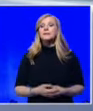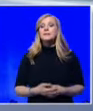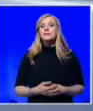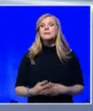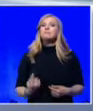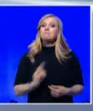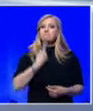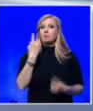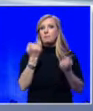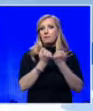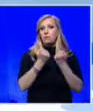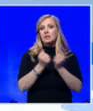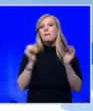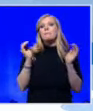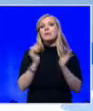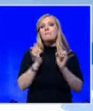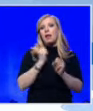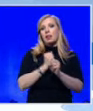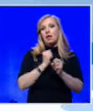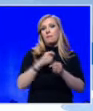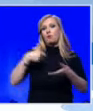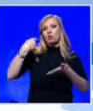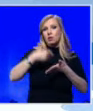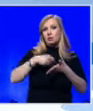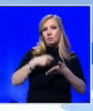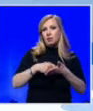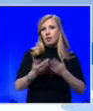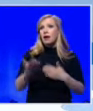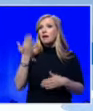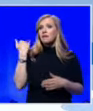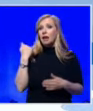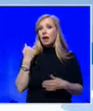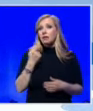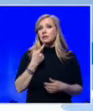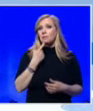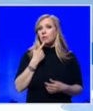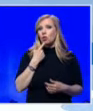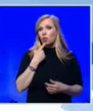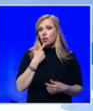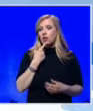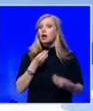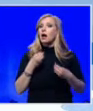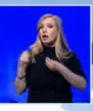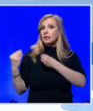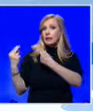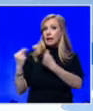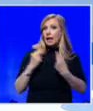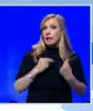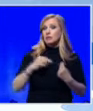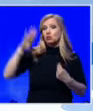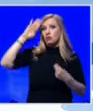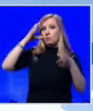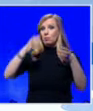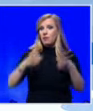на първо място е минималната работна заплата. Още в края на миналата година имахме уверение от страна на